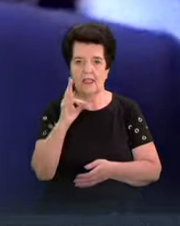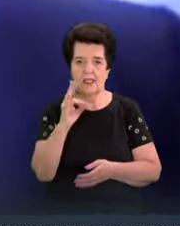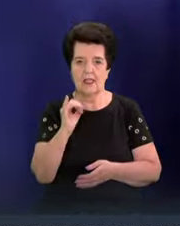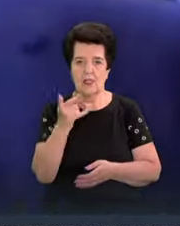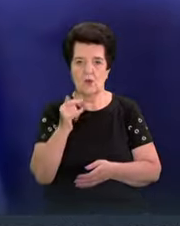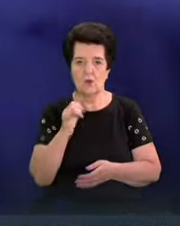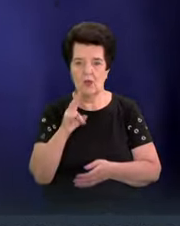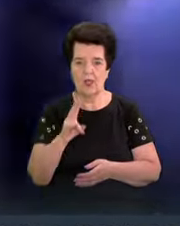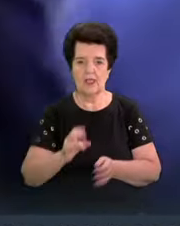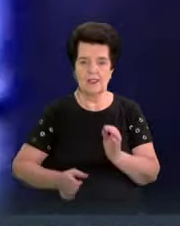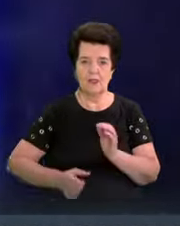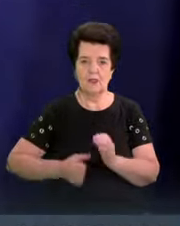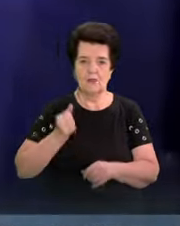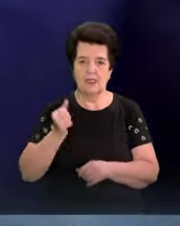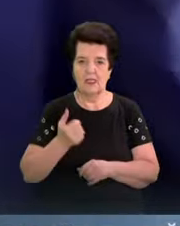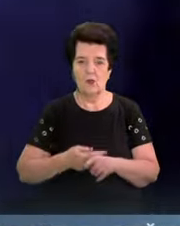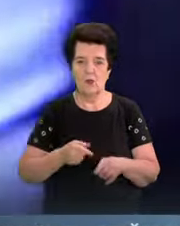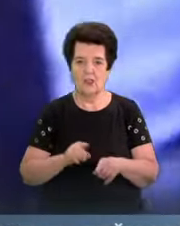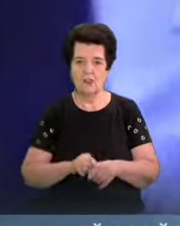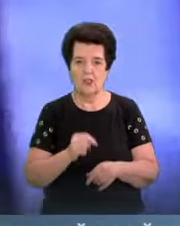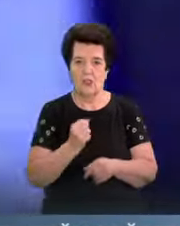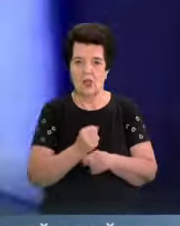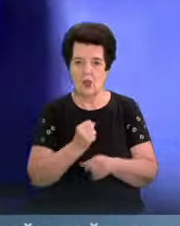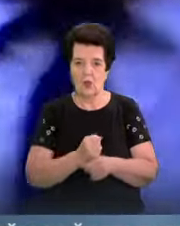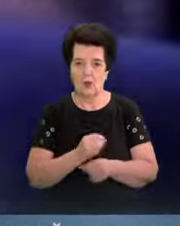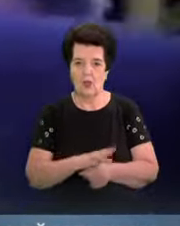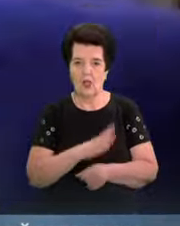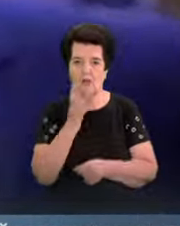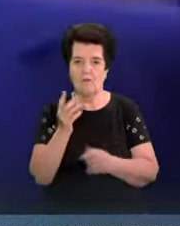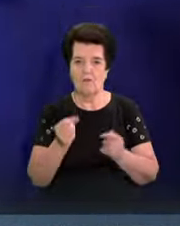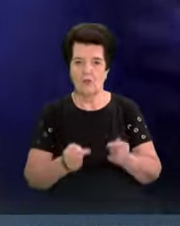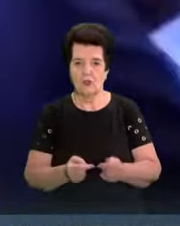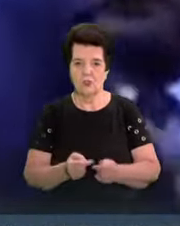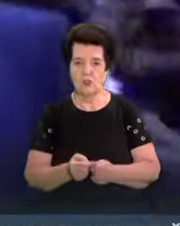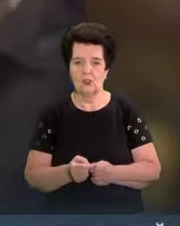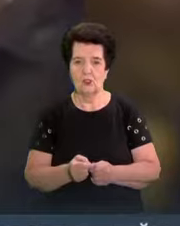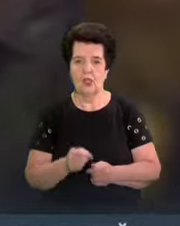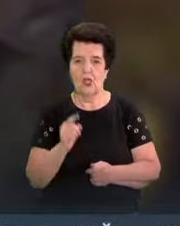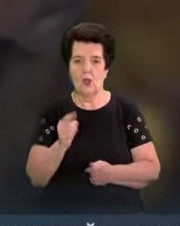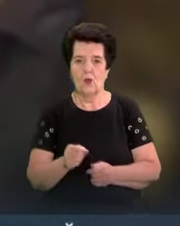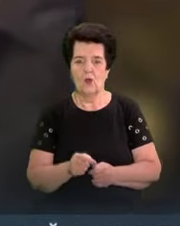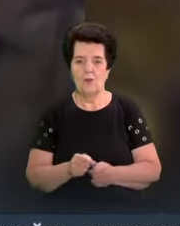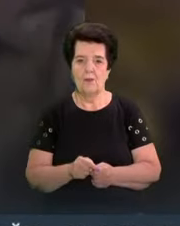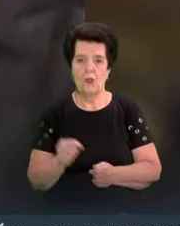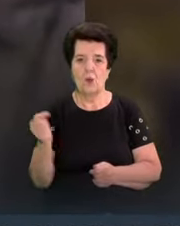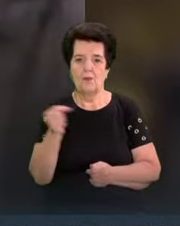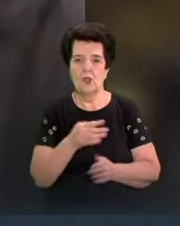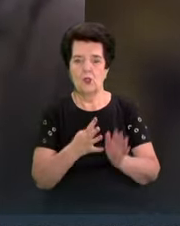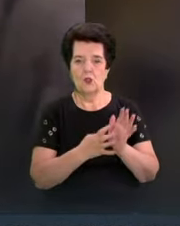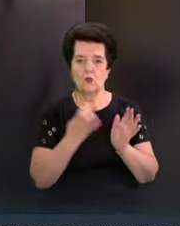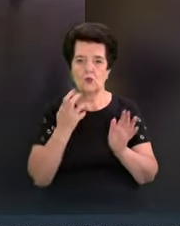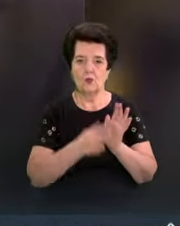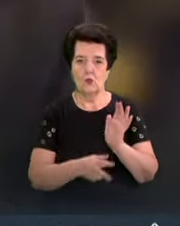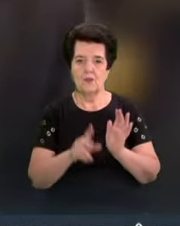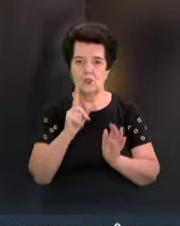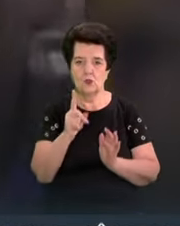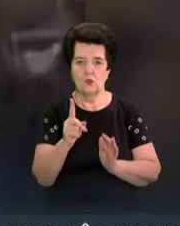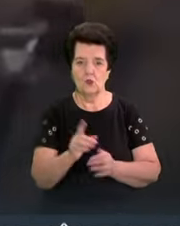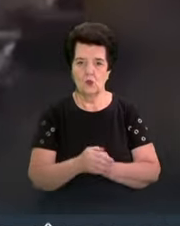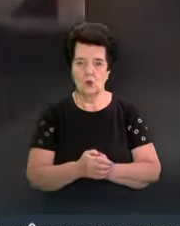mândrit cu lucrul acesta, a fost identificat cu firea aceasta țărănească. Din 1981 până